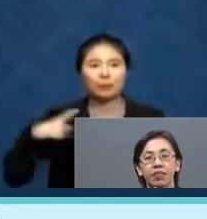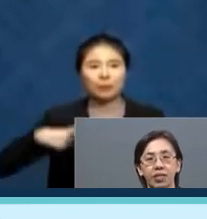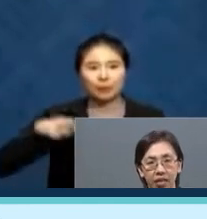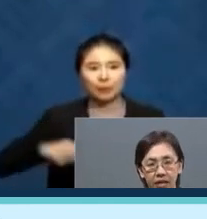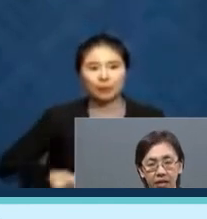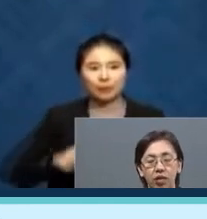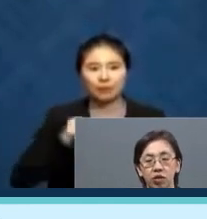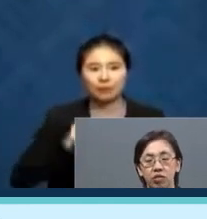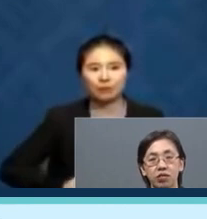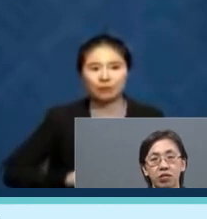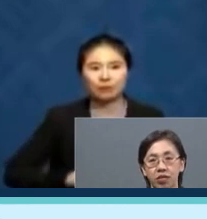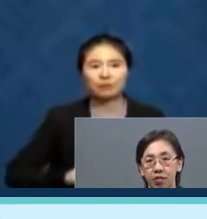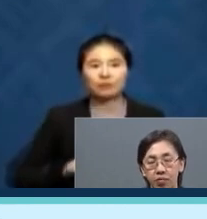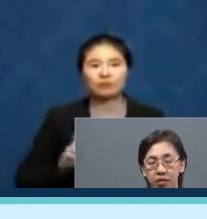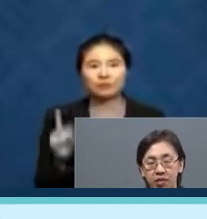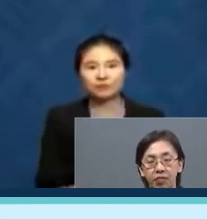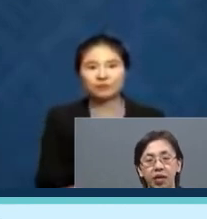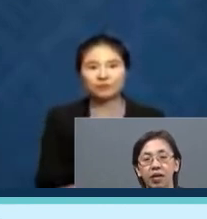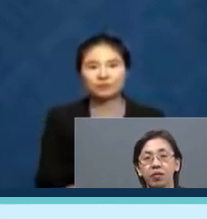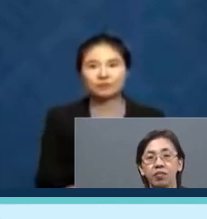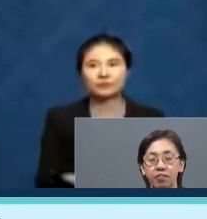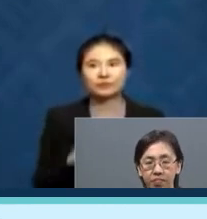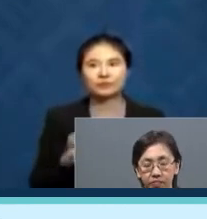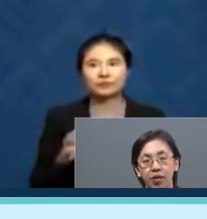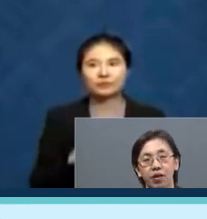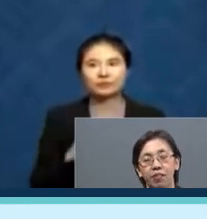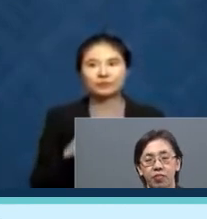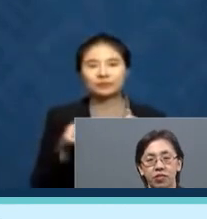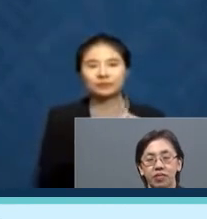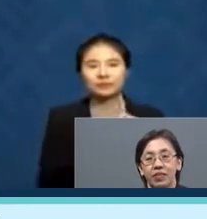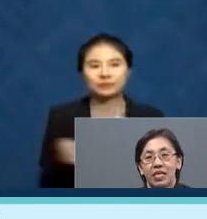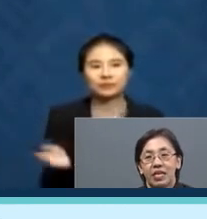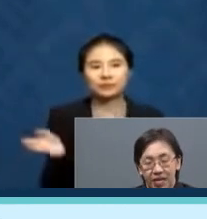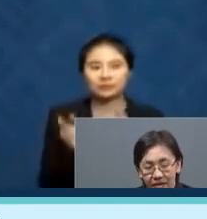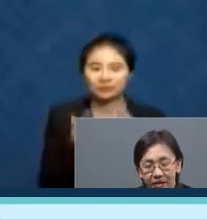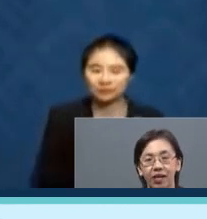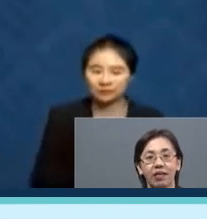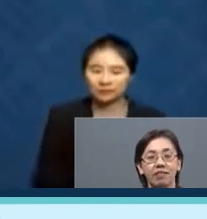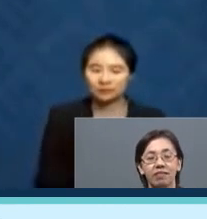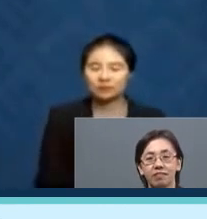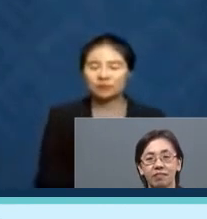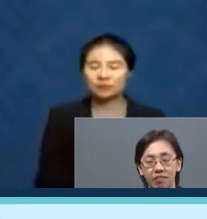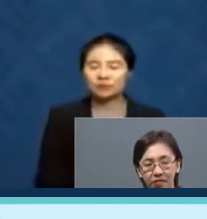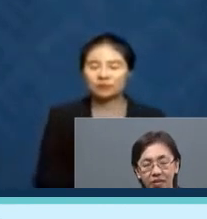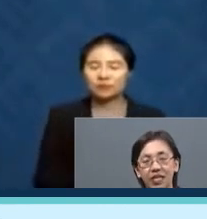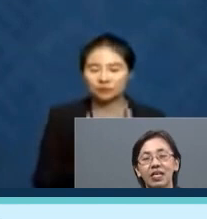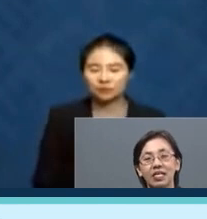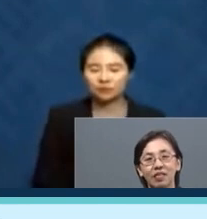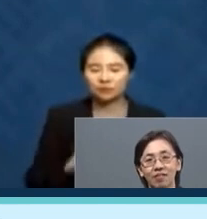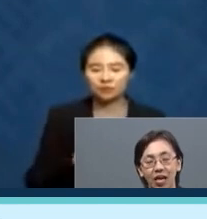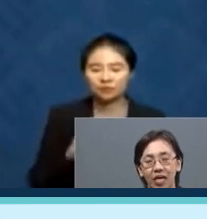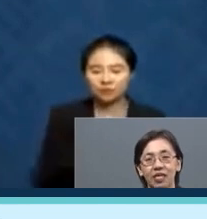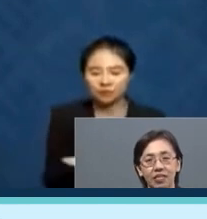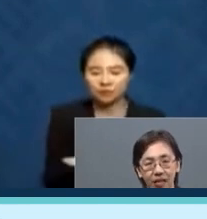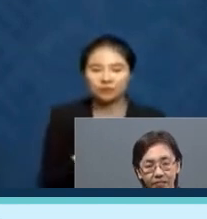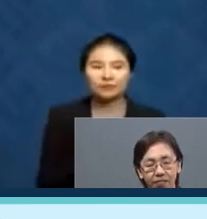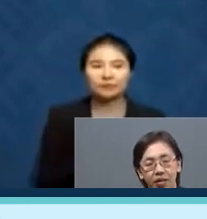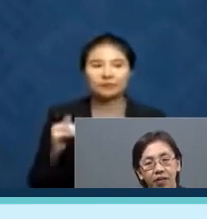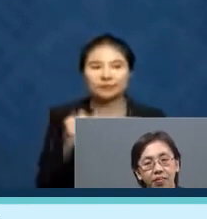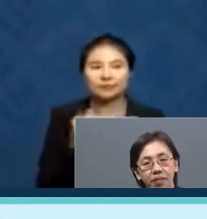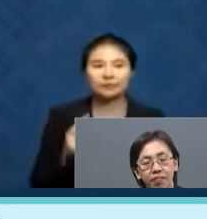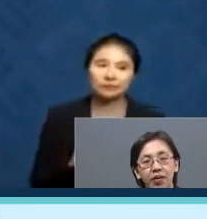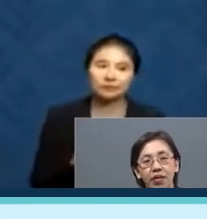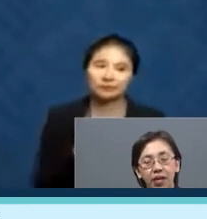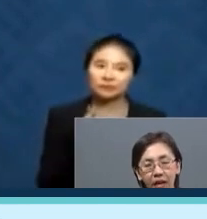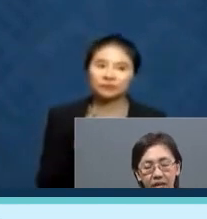ำขอที่อยู่ระหว่างการพิจารณาอยู่เนี่ยนะครับแล้วเรากำลังจะอนุมัติเนี่ยน่าจะได้เห็นตัวเลข 800,000 ล้านบวกลบได้เป็นอย่างน้อยและเมื่